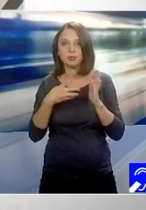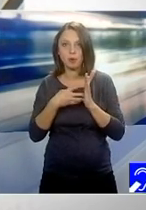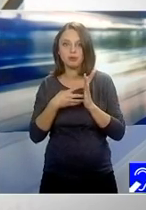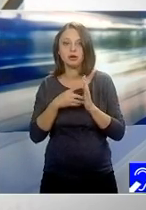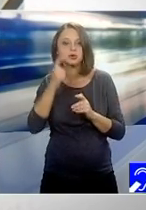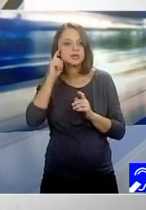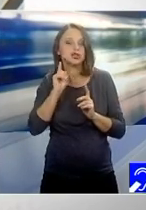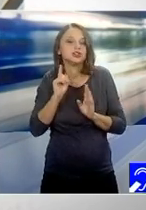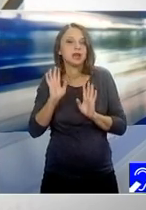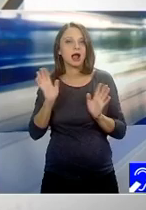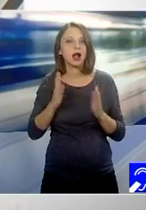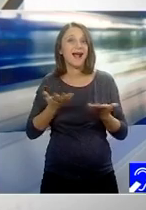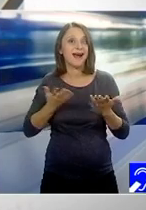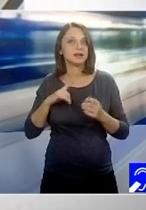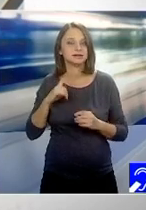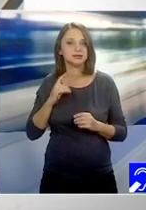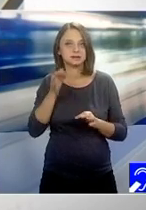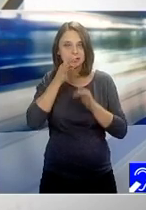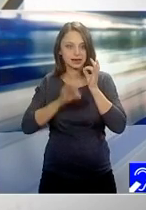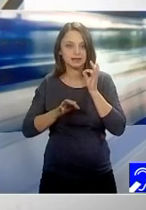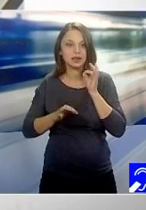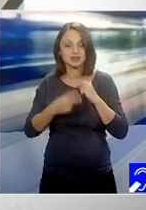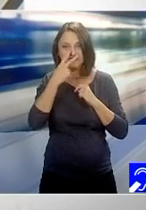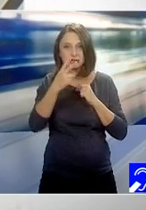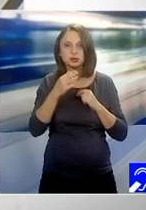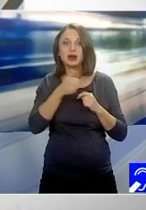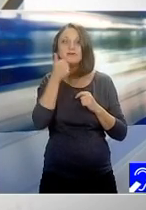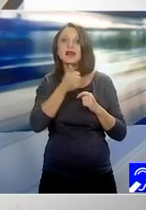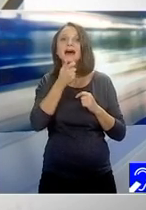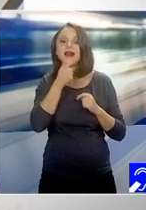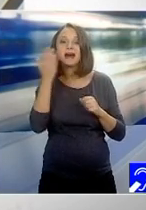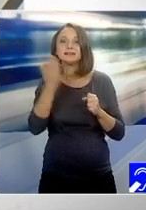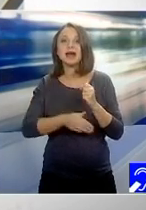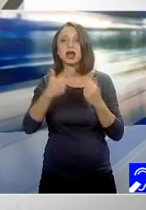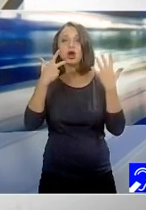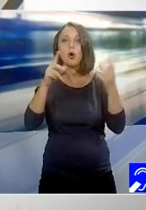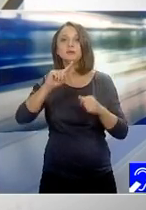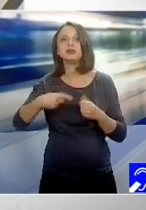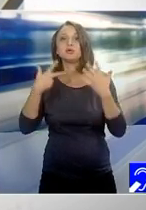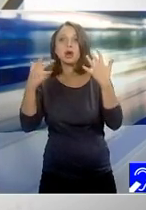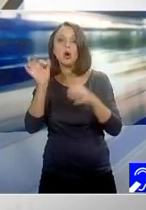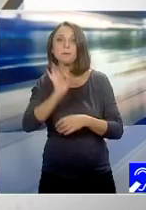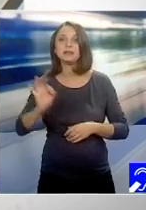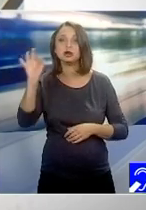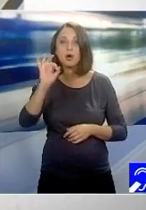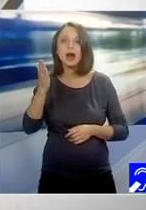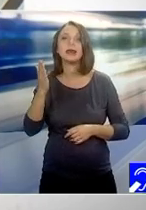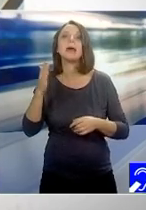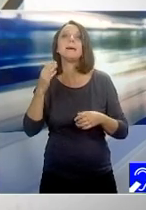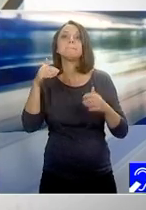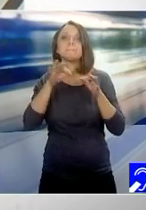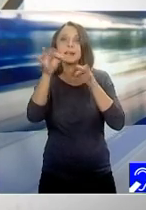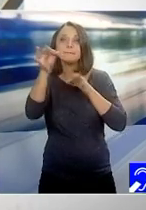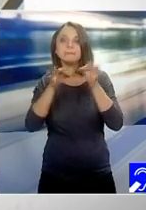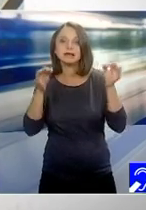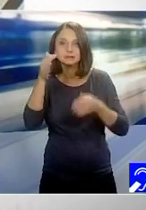poată interveni acolo, s-a constatat că anual se taie undeva la 8,8 milioane de metri cubi material lemnos.